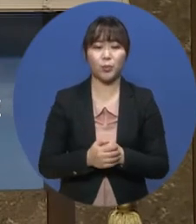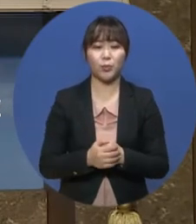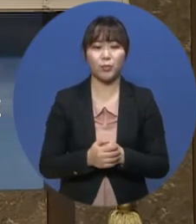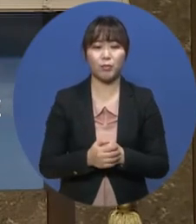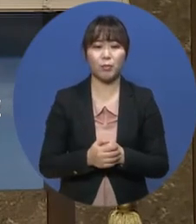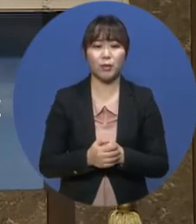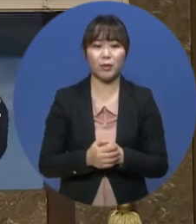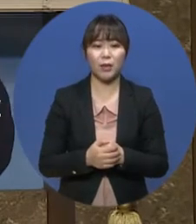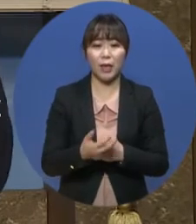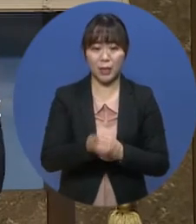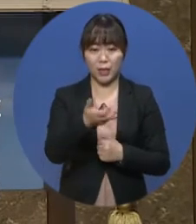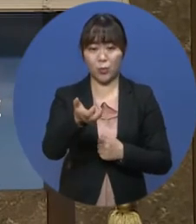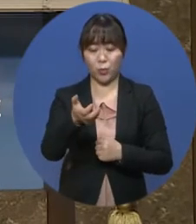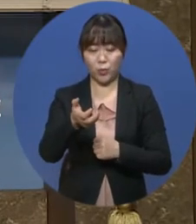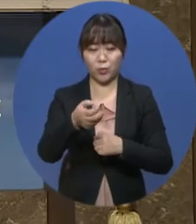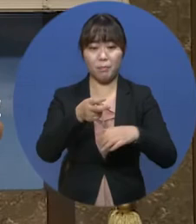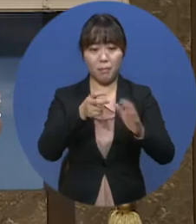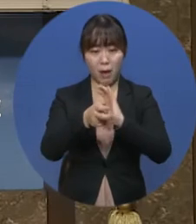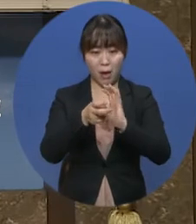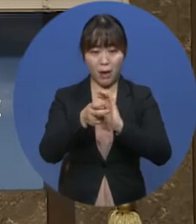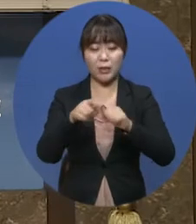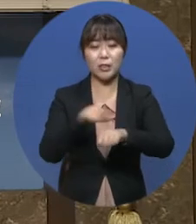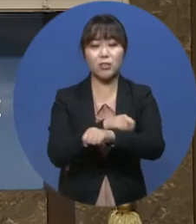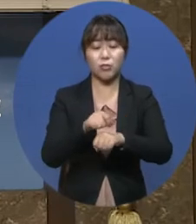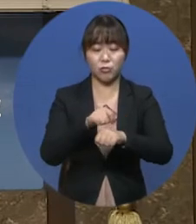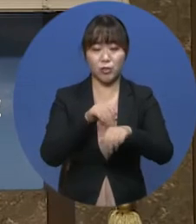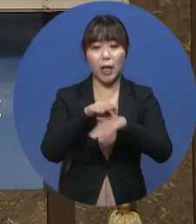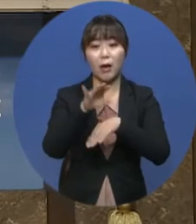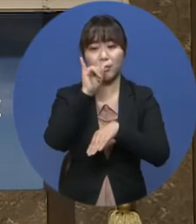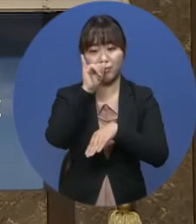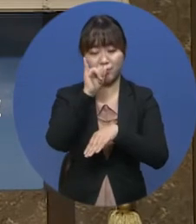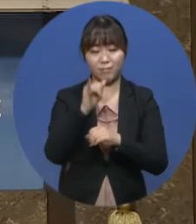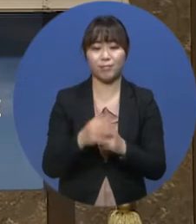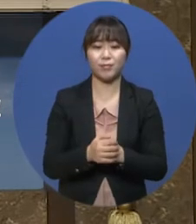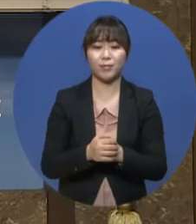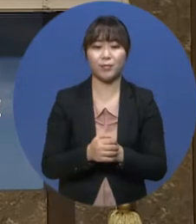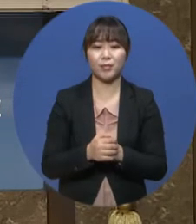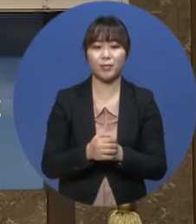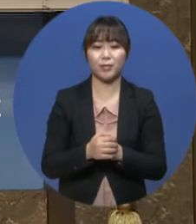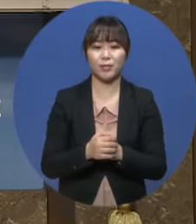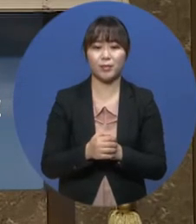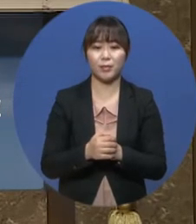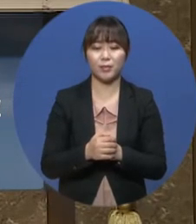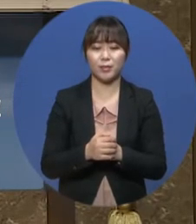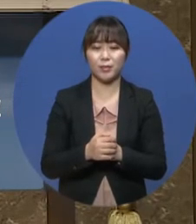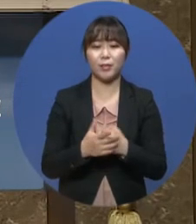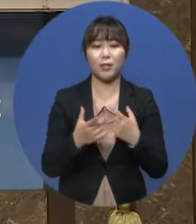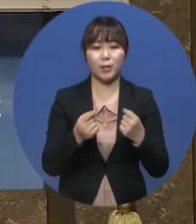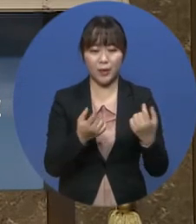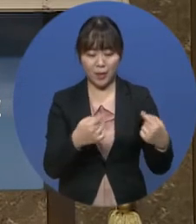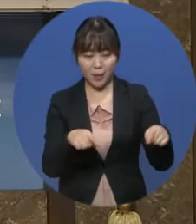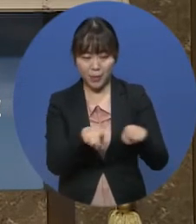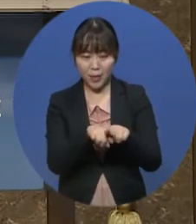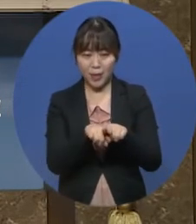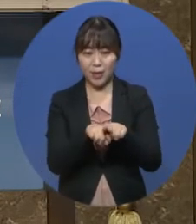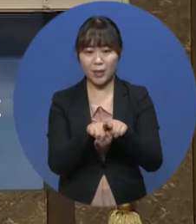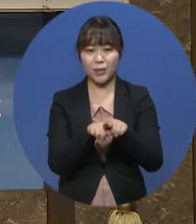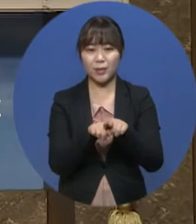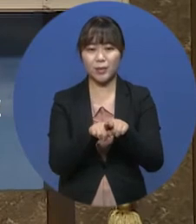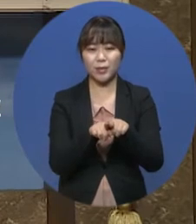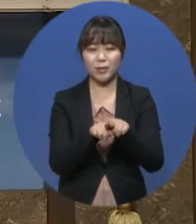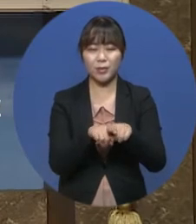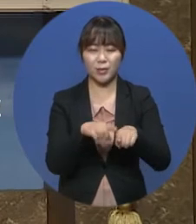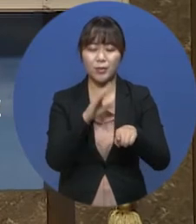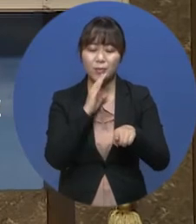이동녕 진료 차 이가 특수차 가 있어요 어 그걸 어를 이제 같이 네 네